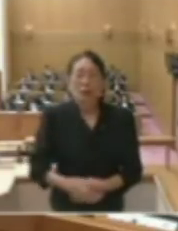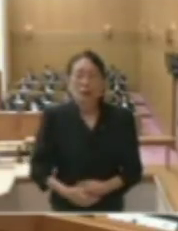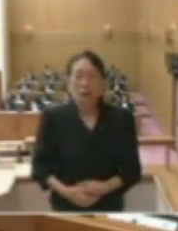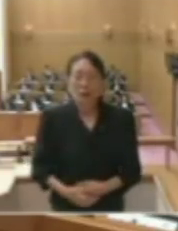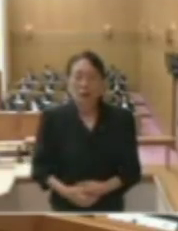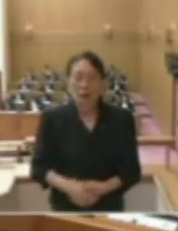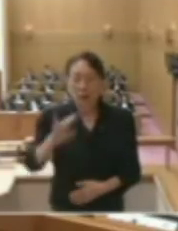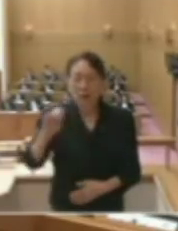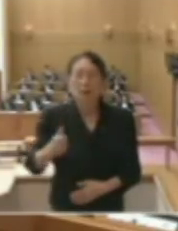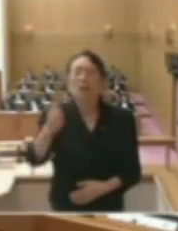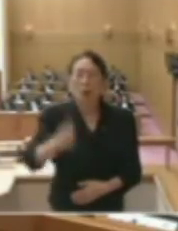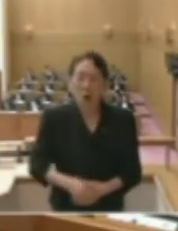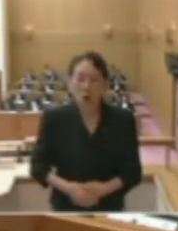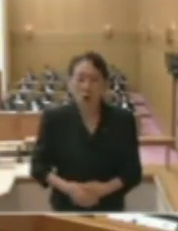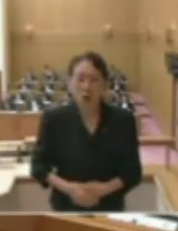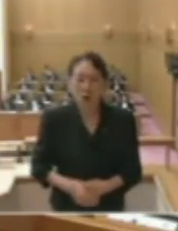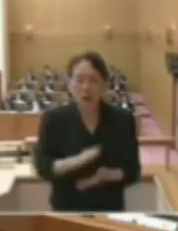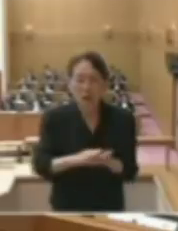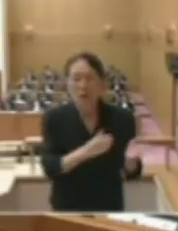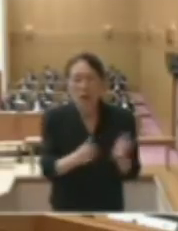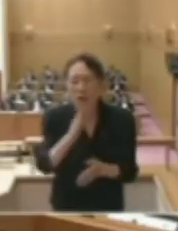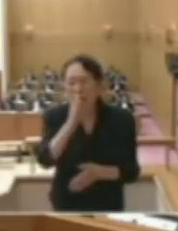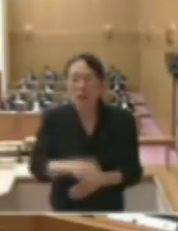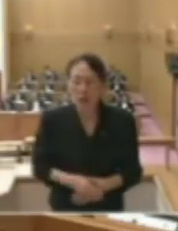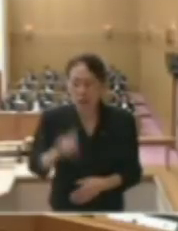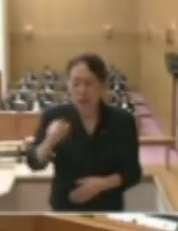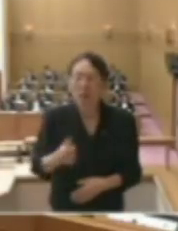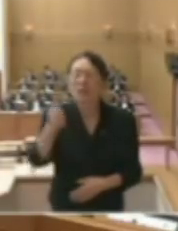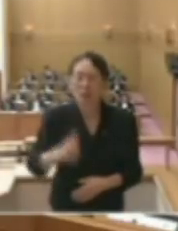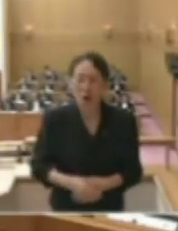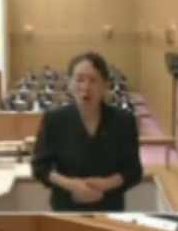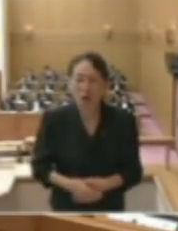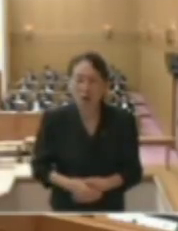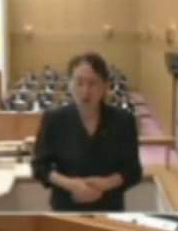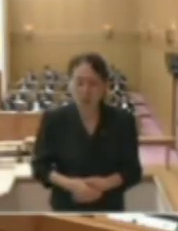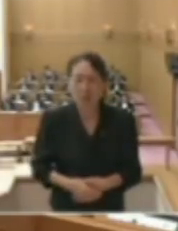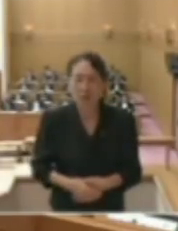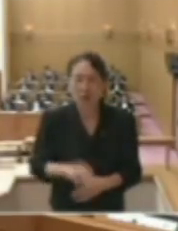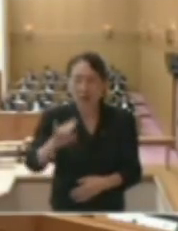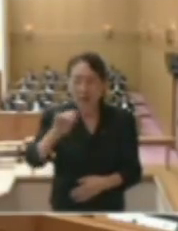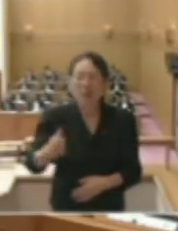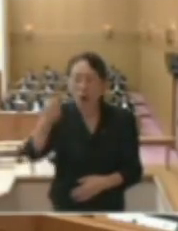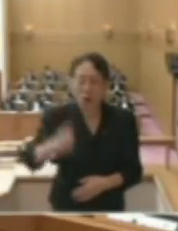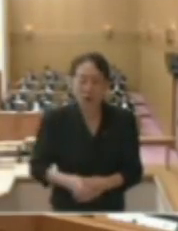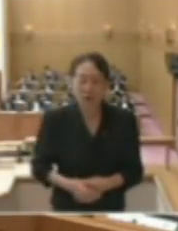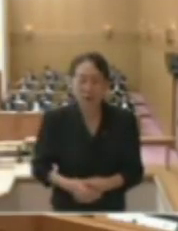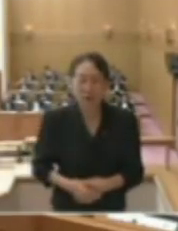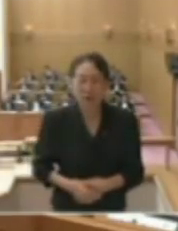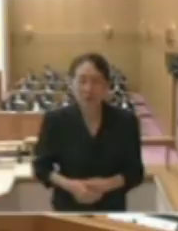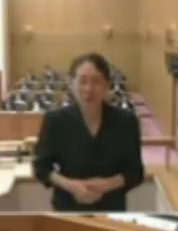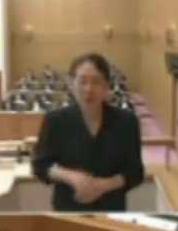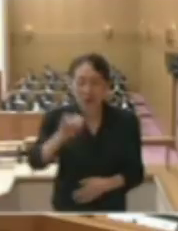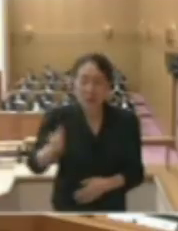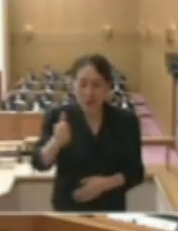議長、整理をしてください、 はい、 市長、あ、議長、整理して